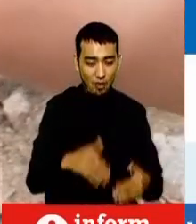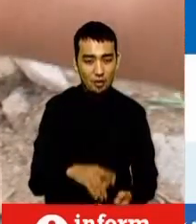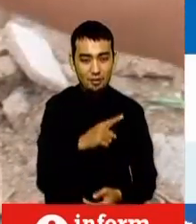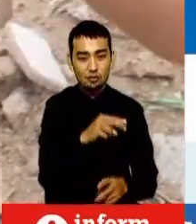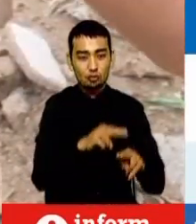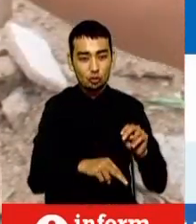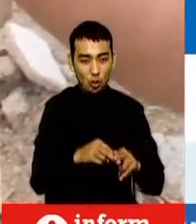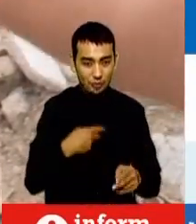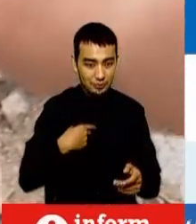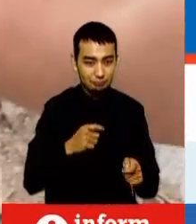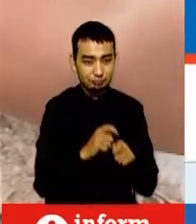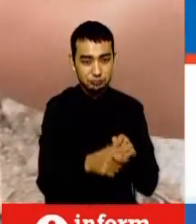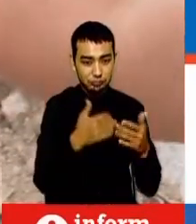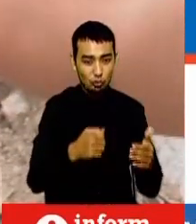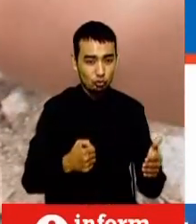Мына стройкаға